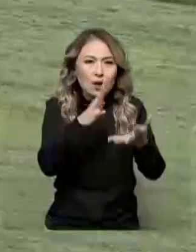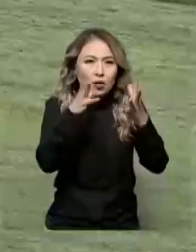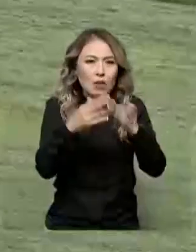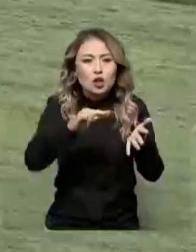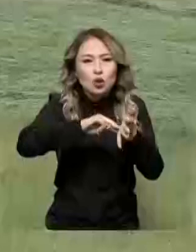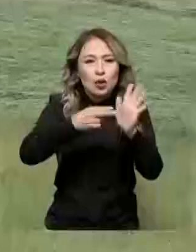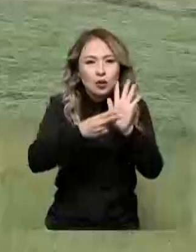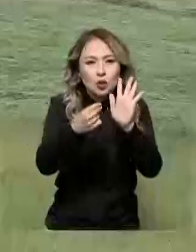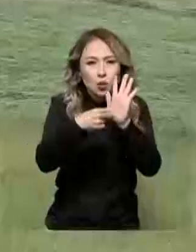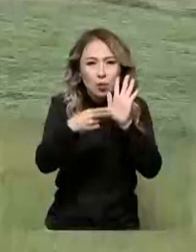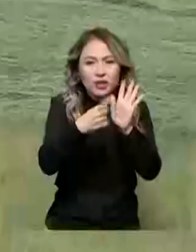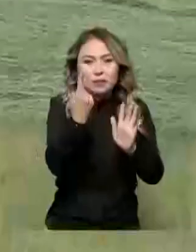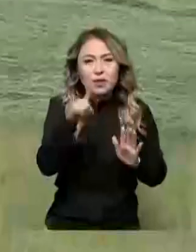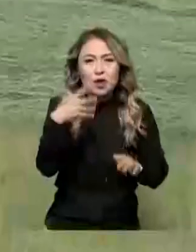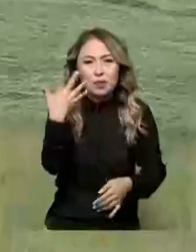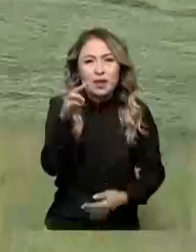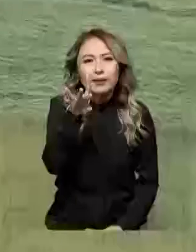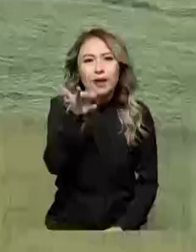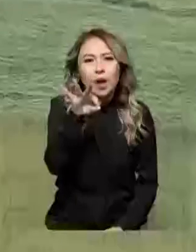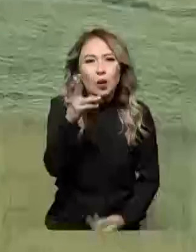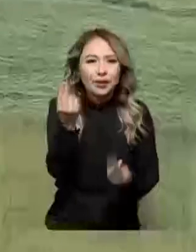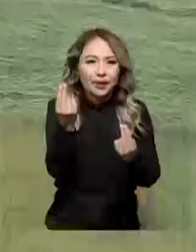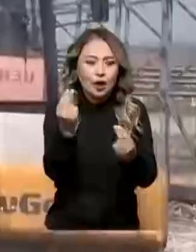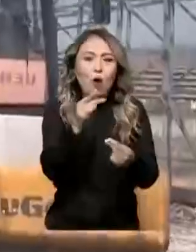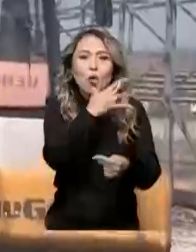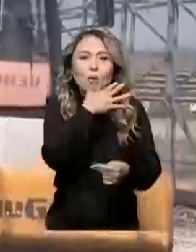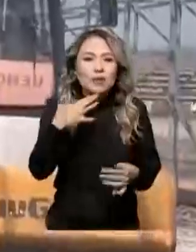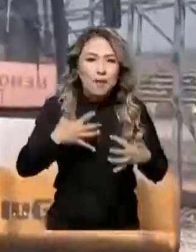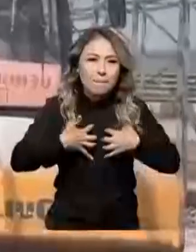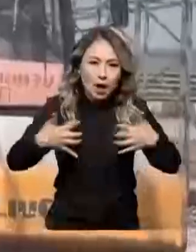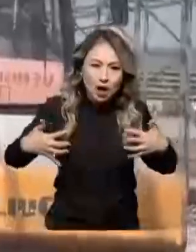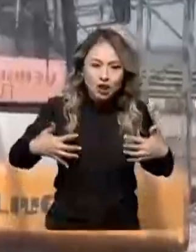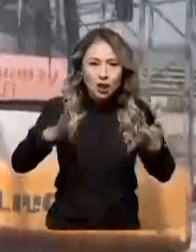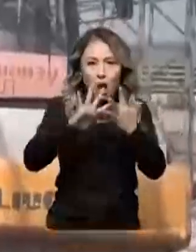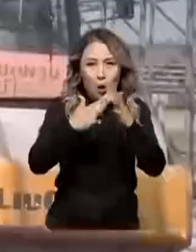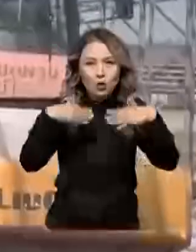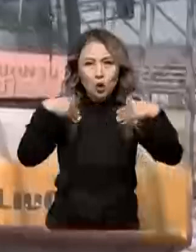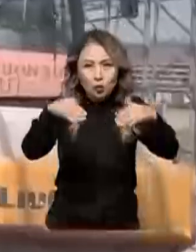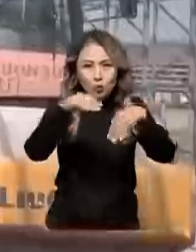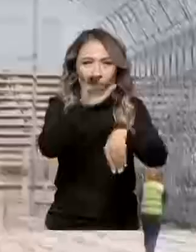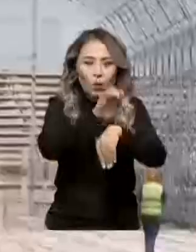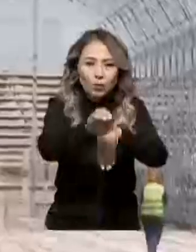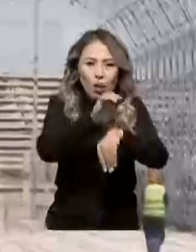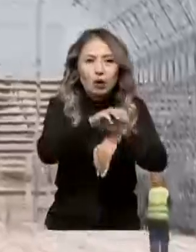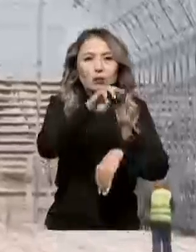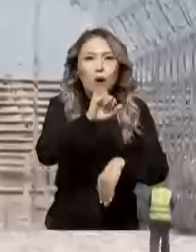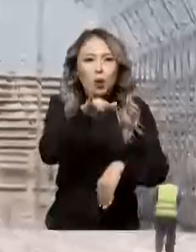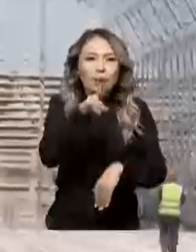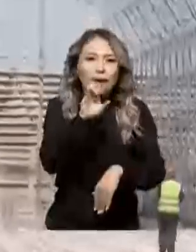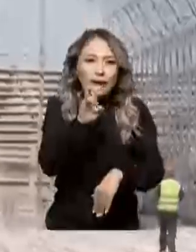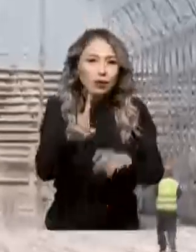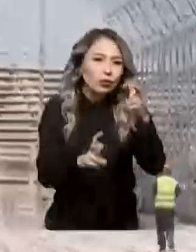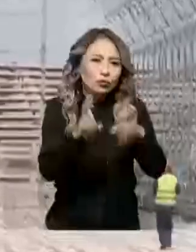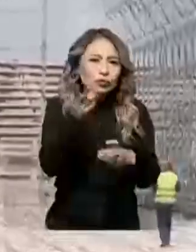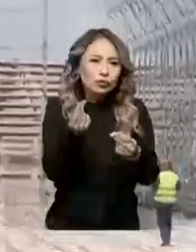олар қолға алған жобалардың сомасы 1,5 триллион теңгеден асады. Көбі мал және ауыл шаруашылығы өнімдерін өңдеу, тау-кен